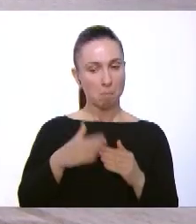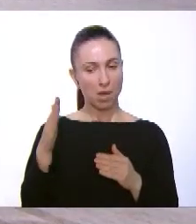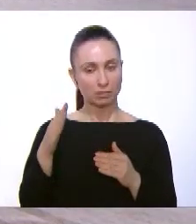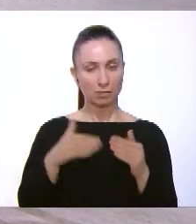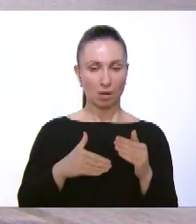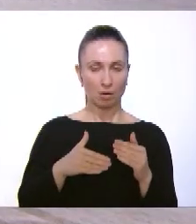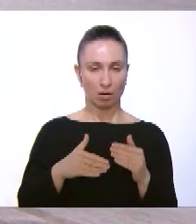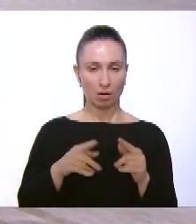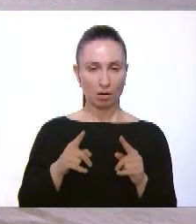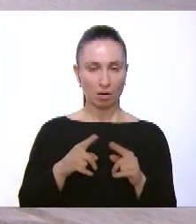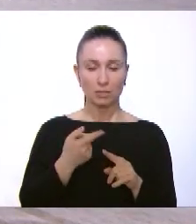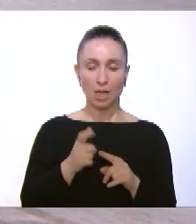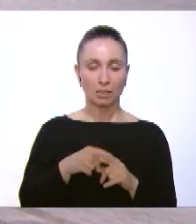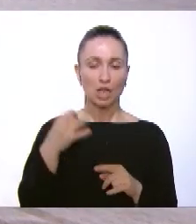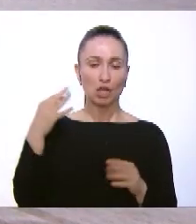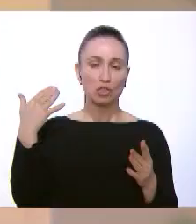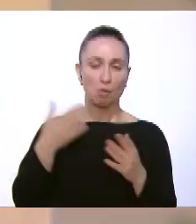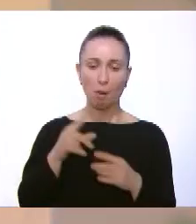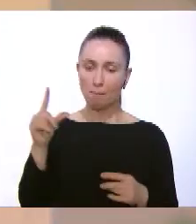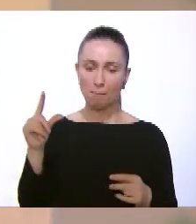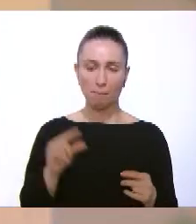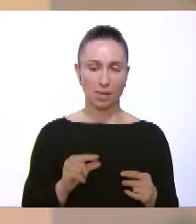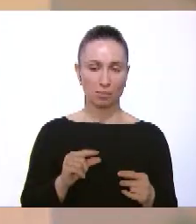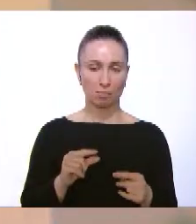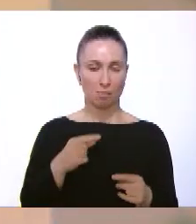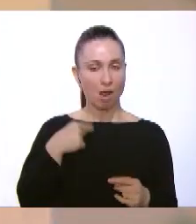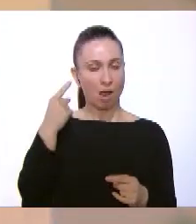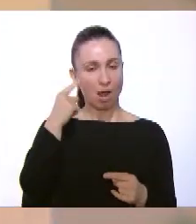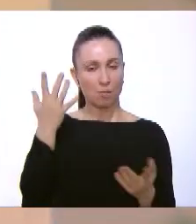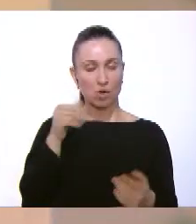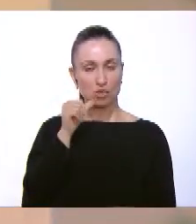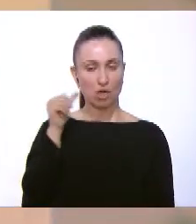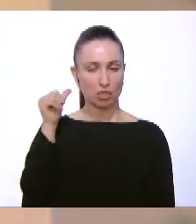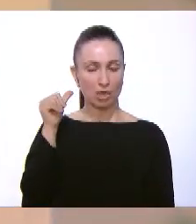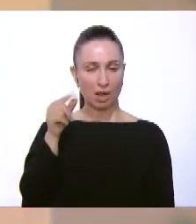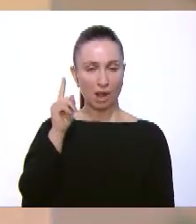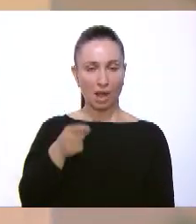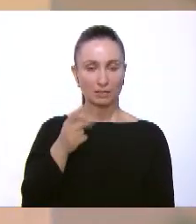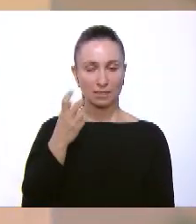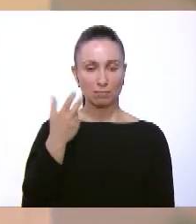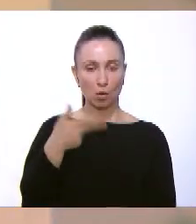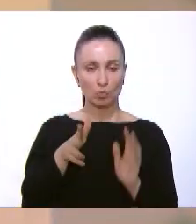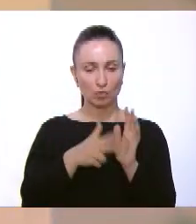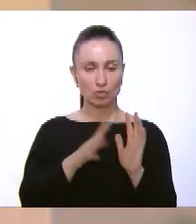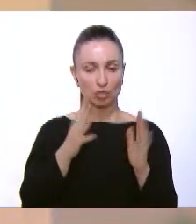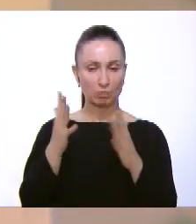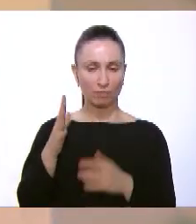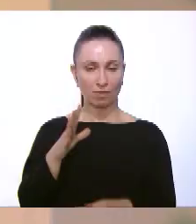ეს არის ისტორიული მინიმუმი. როდესაც კიდევ აღარ გვეგონა, რომ შარშანწინდელი 1338